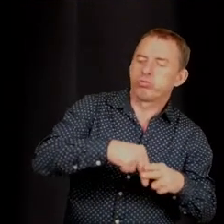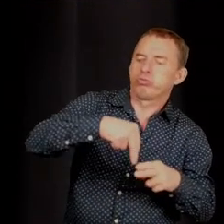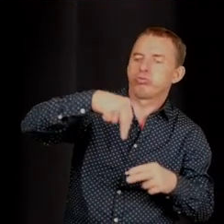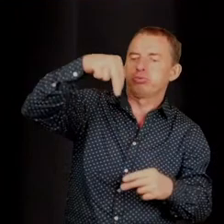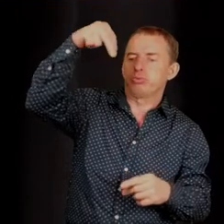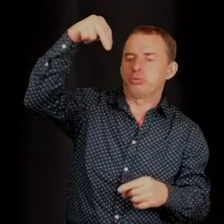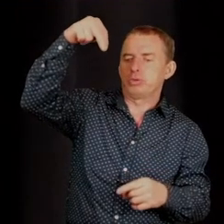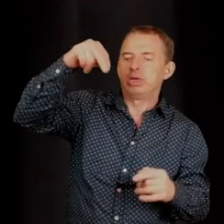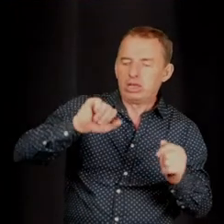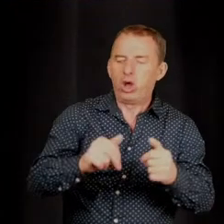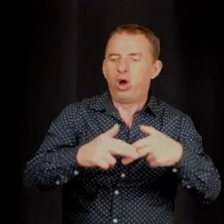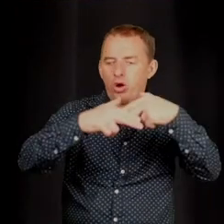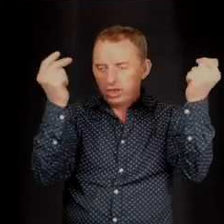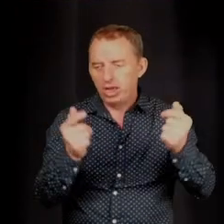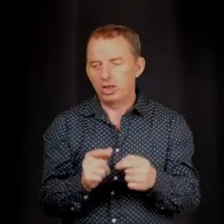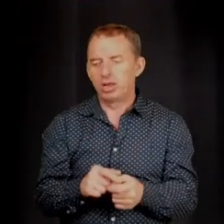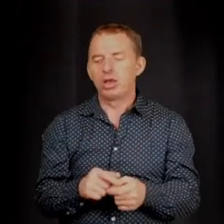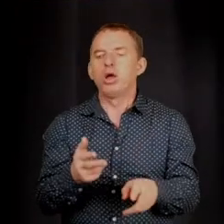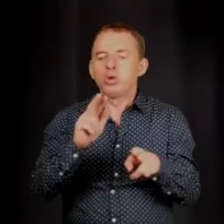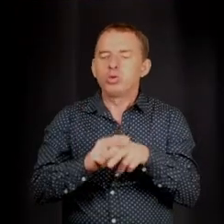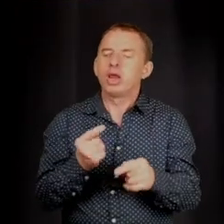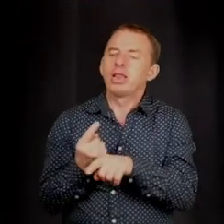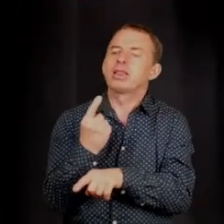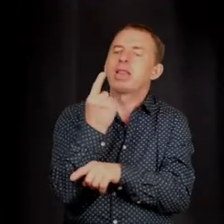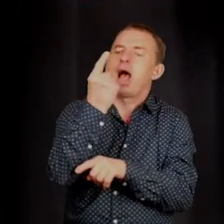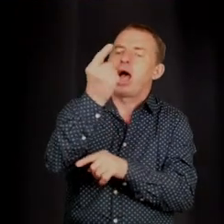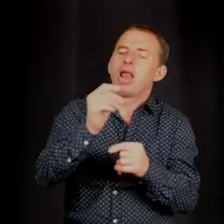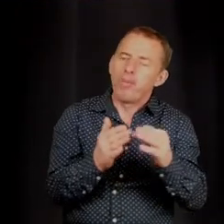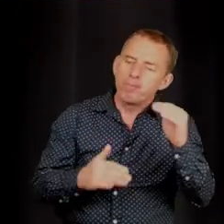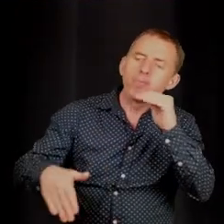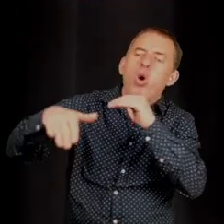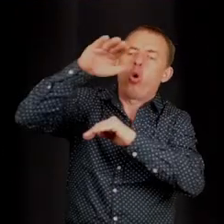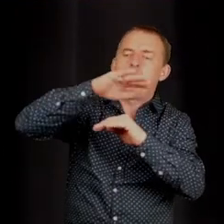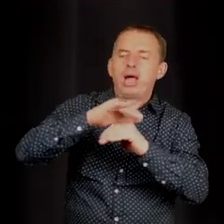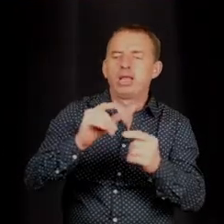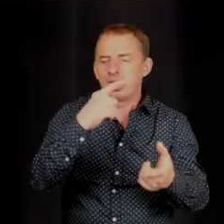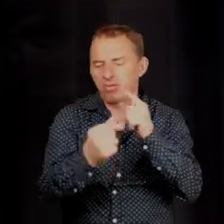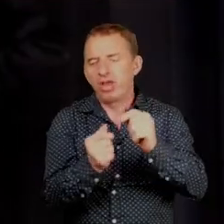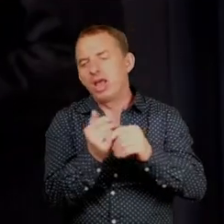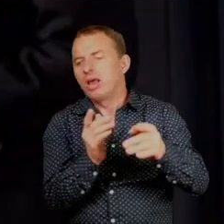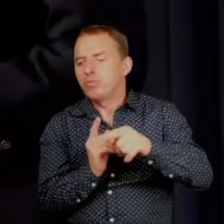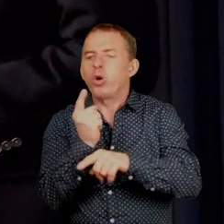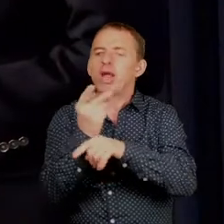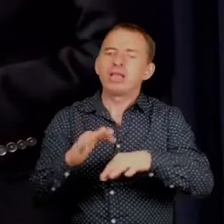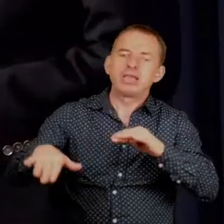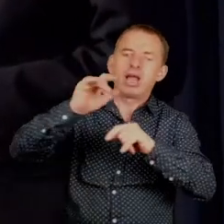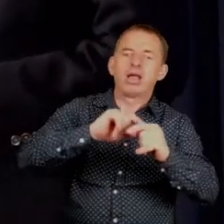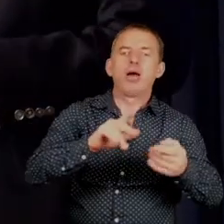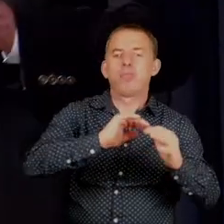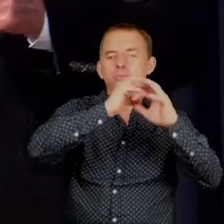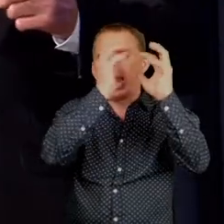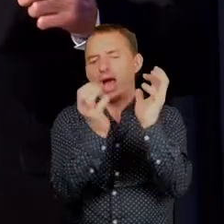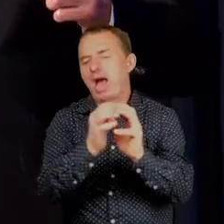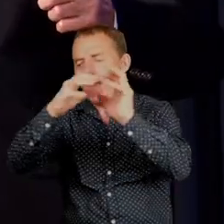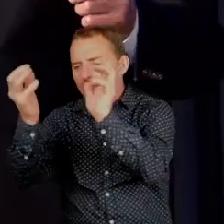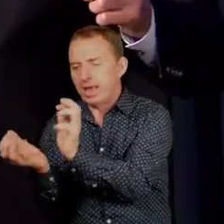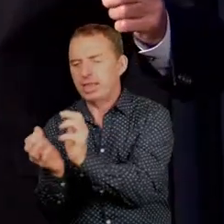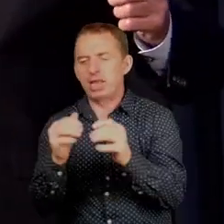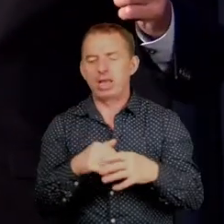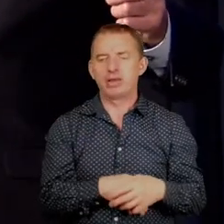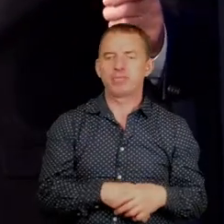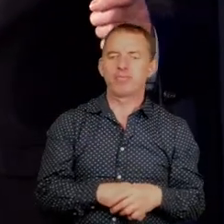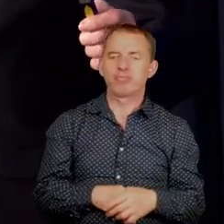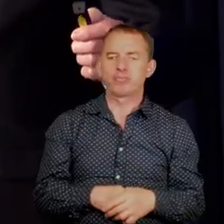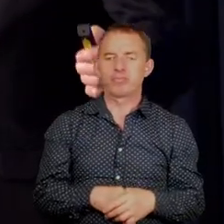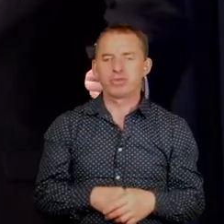the stars. Ponad, które jest daleko ponad gwiazdami. Beyond the planets. Ponad, daleko ponad planety. Soon they are out of sight of earth